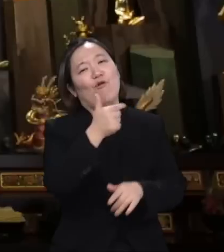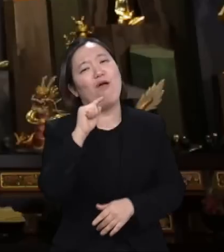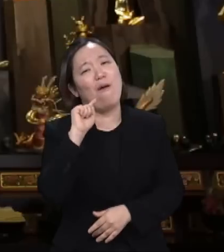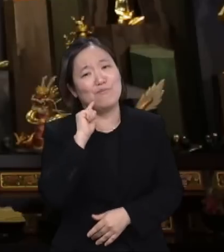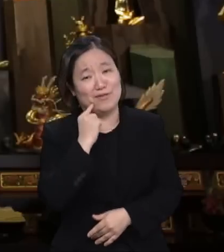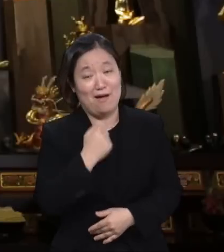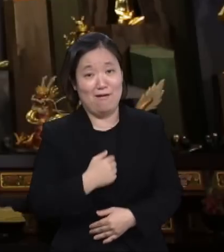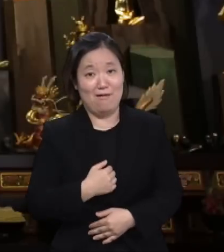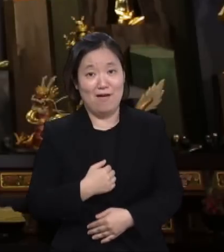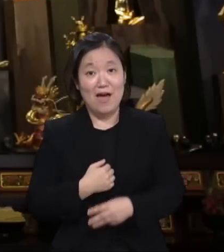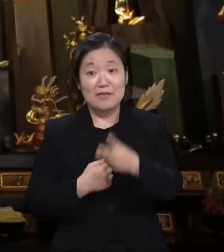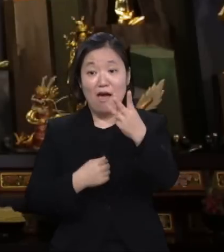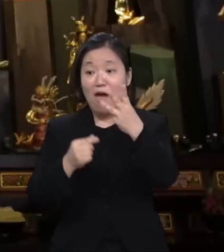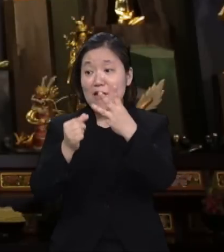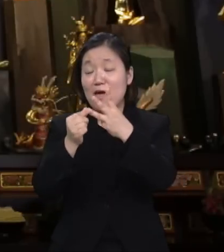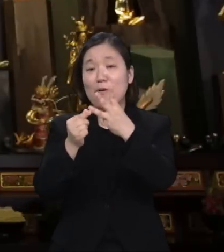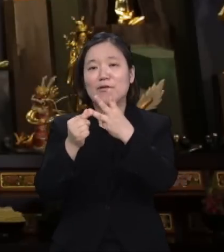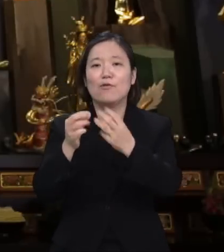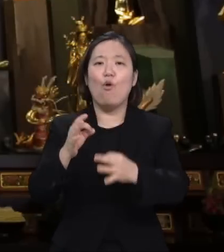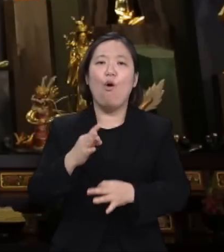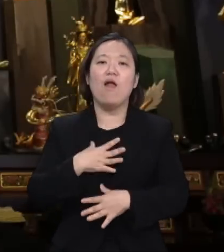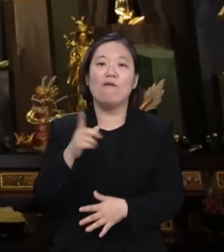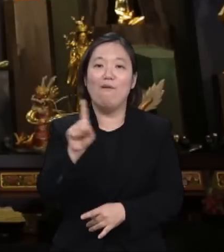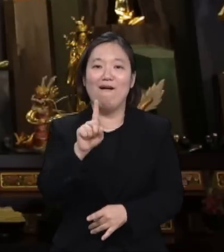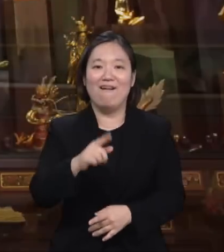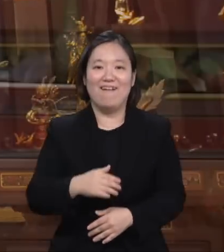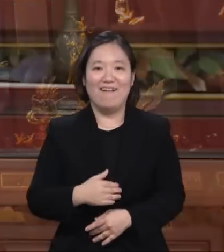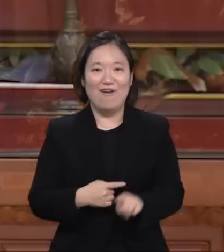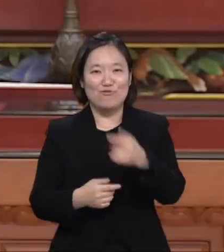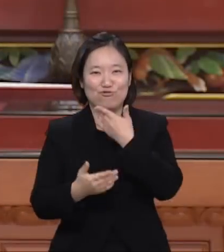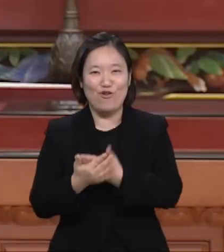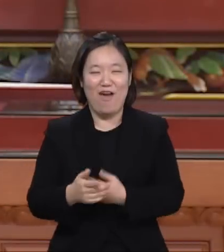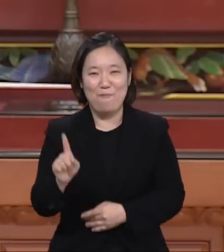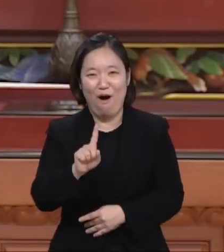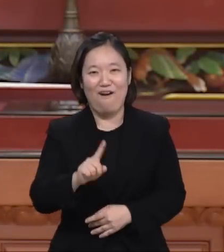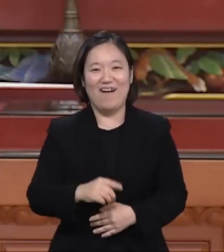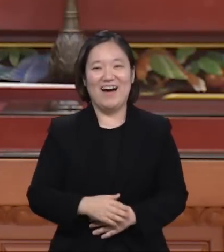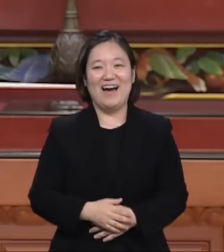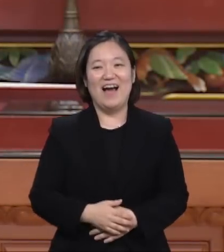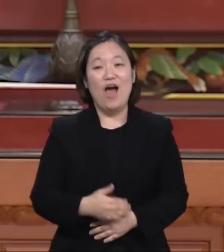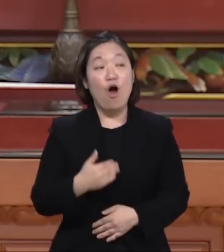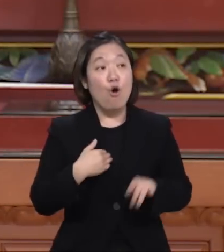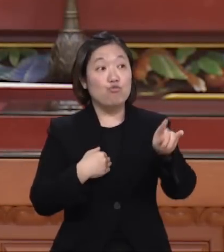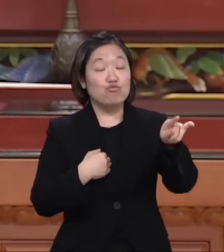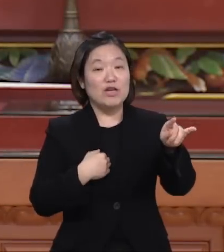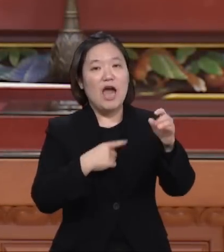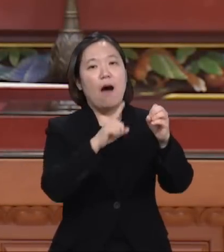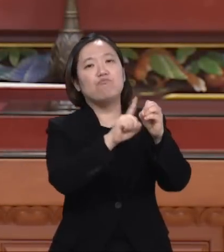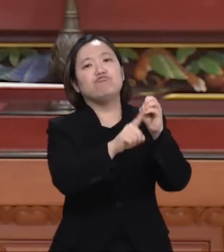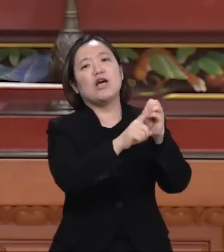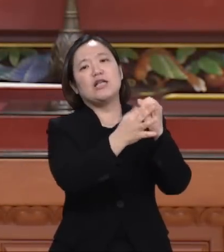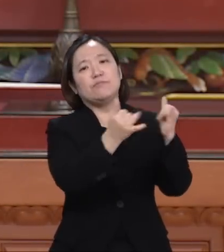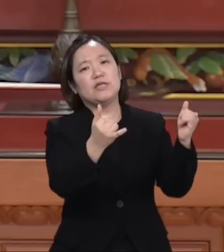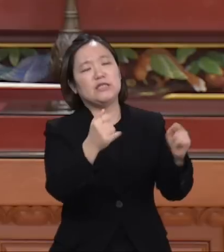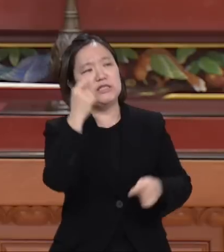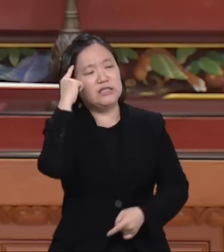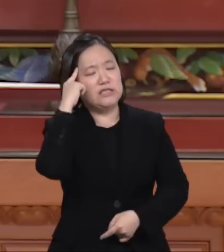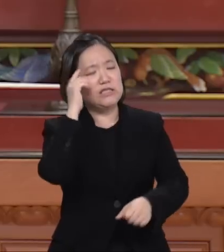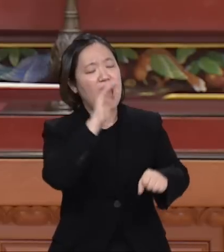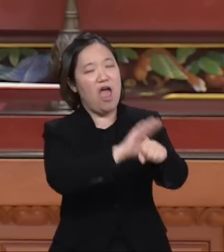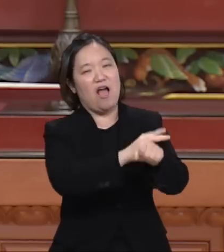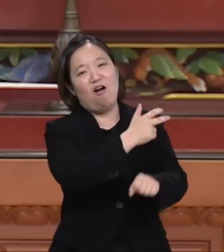세 번째 논란게 이제 이게 중요해요 우리 정법사 신도님들이 지혜가 있어